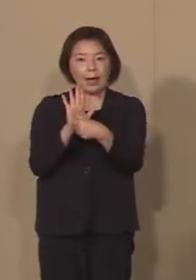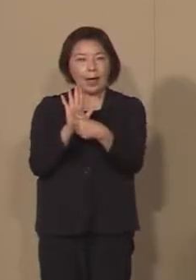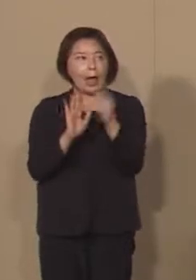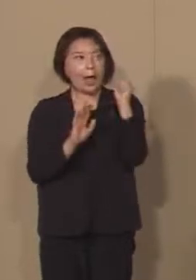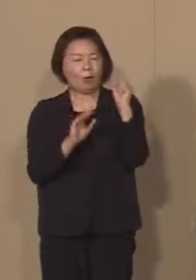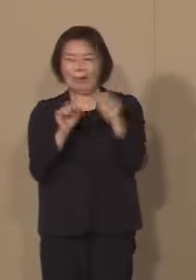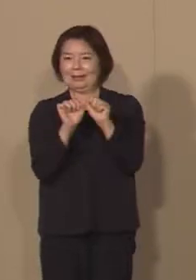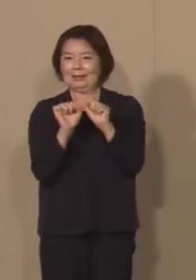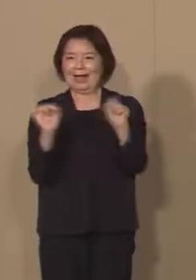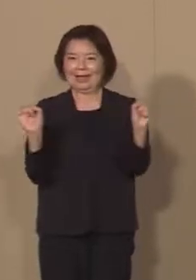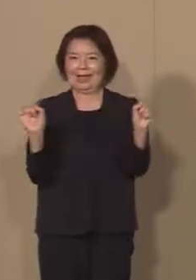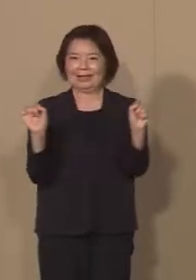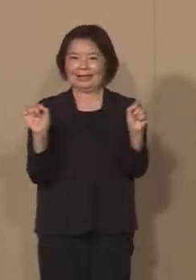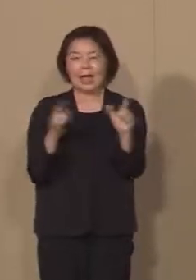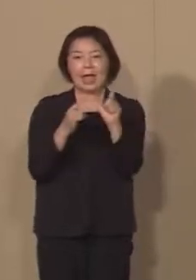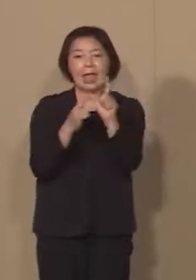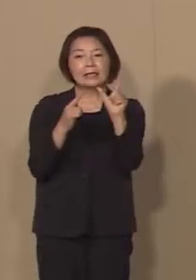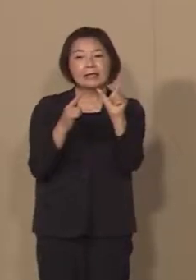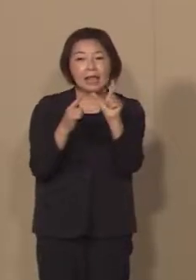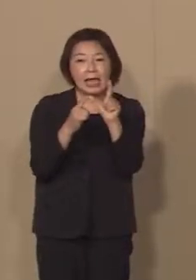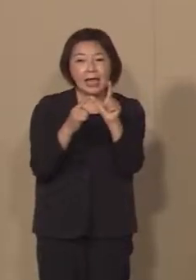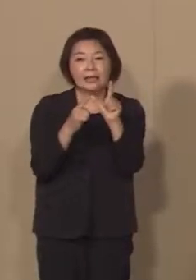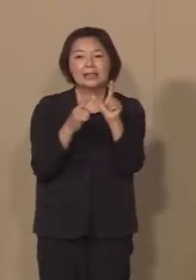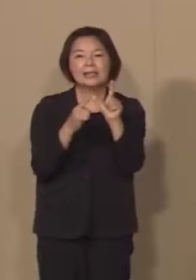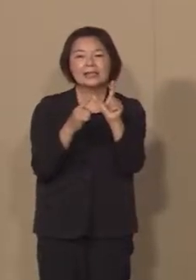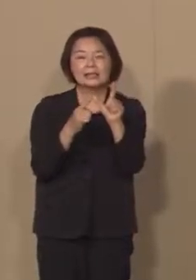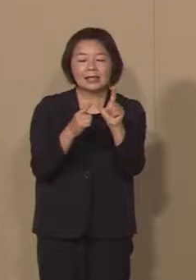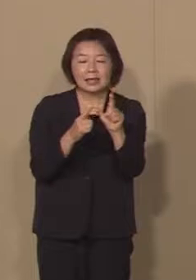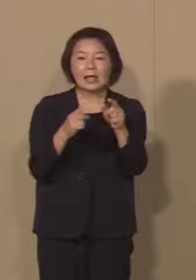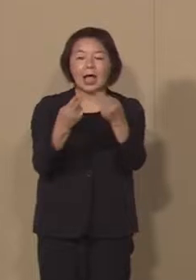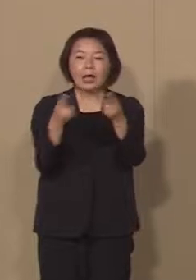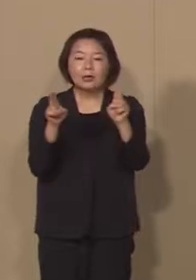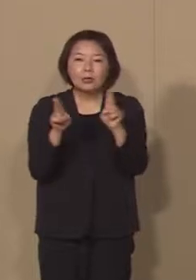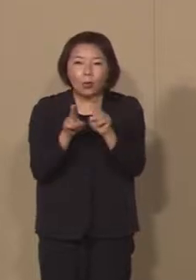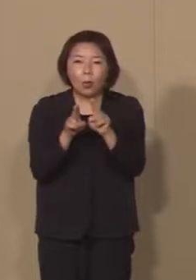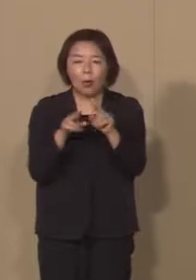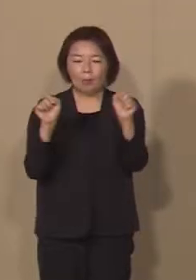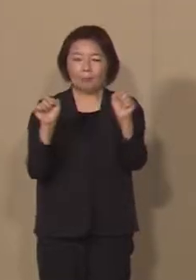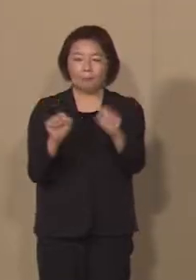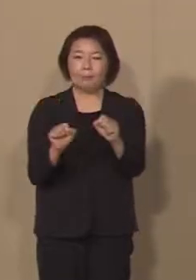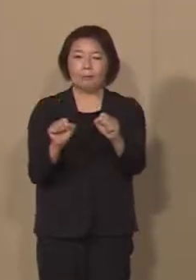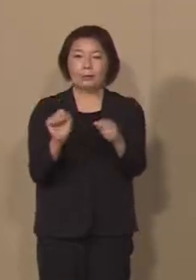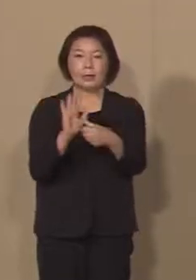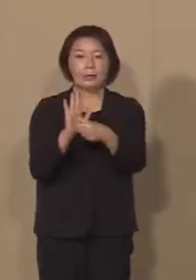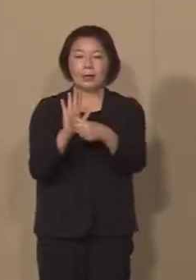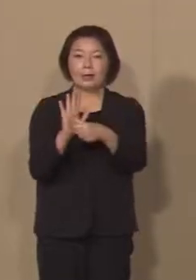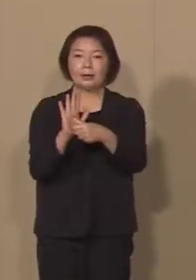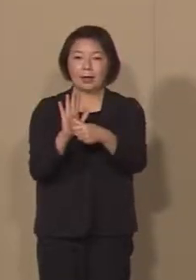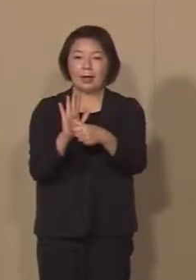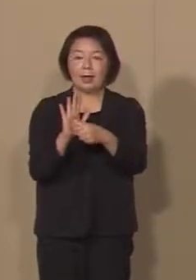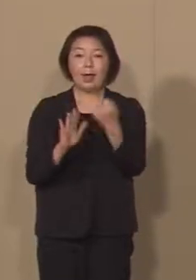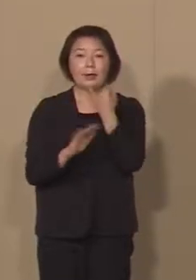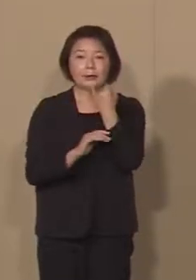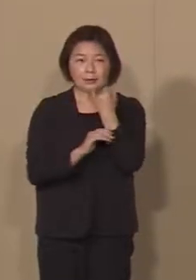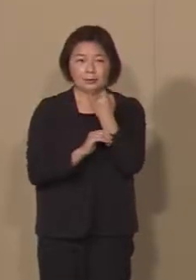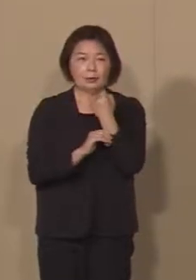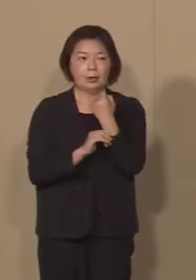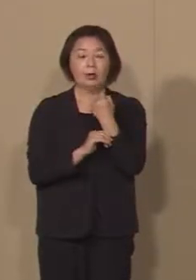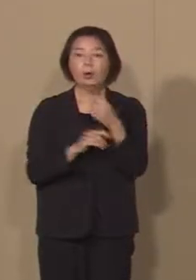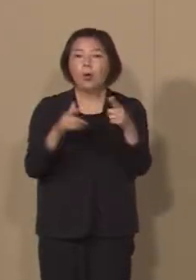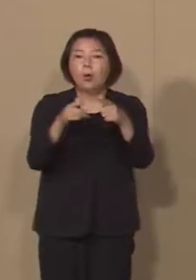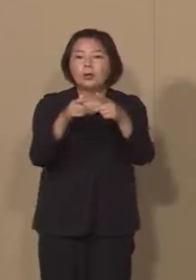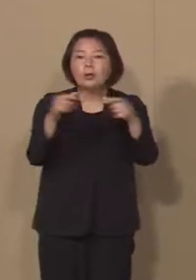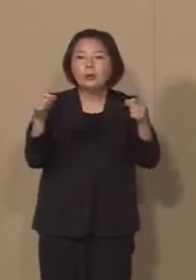たらしいんですけどnhk トート略称で誰ですのであのいやそうすると僕はちょっと日本が変わる